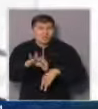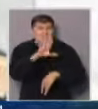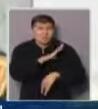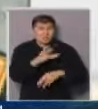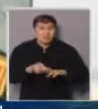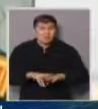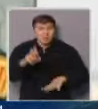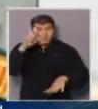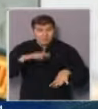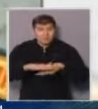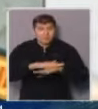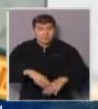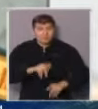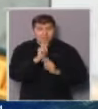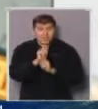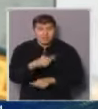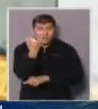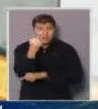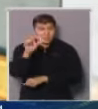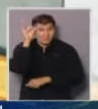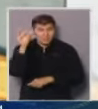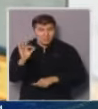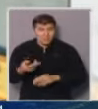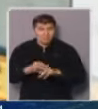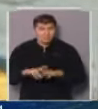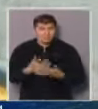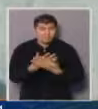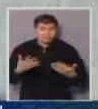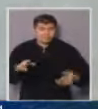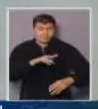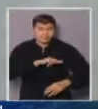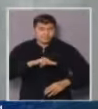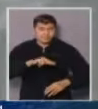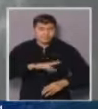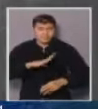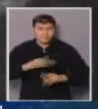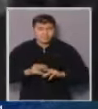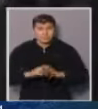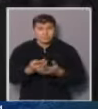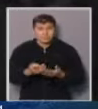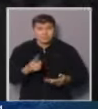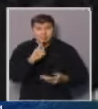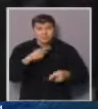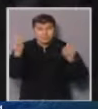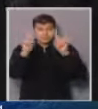награжден правительственными наградами, за победу над Германией, за боевые заслуги, а также орденом Красной Звезды.